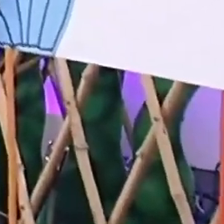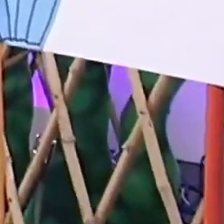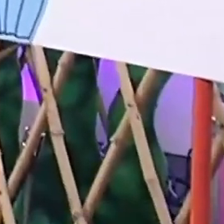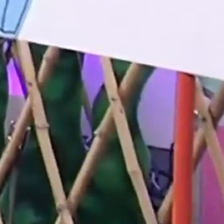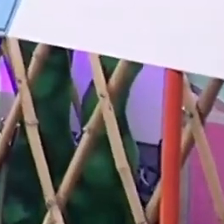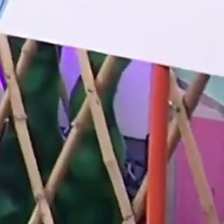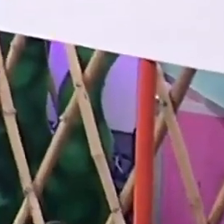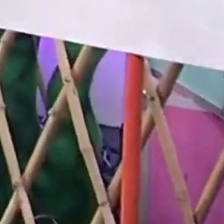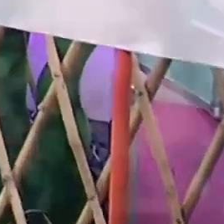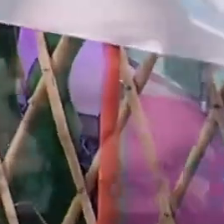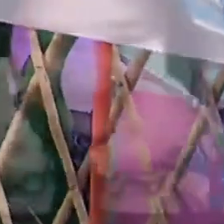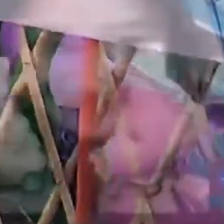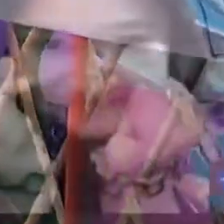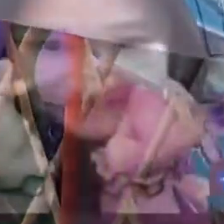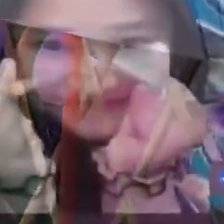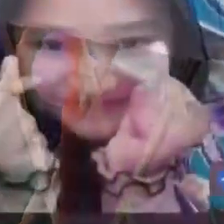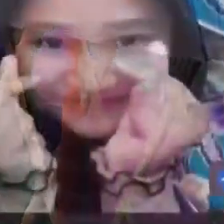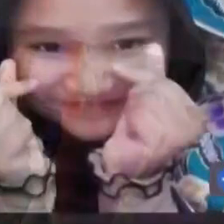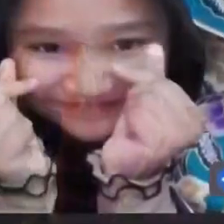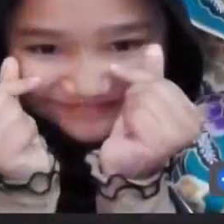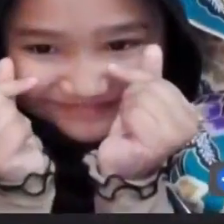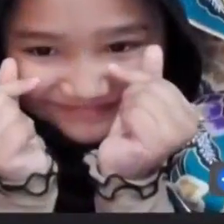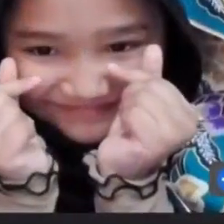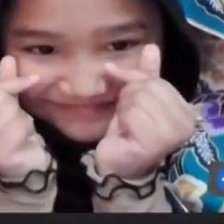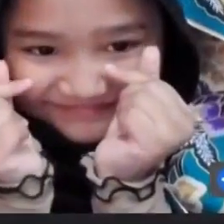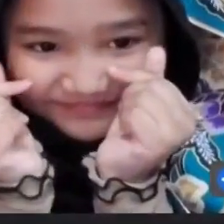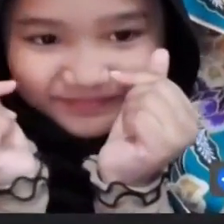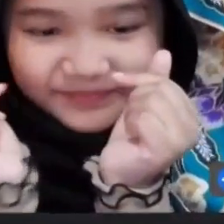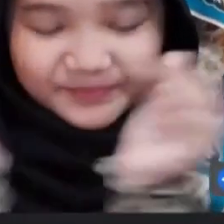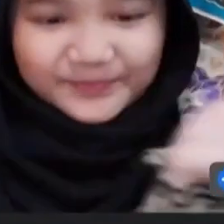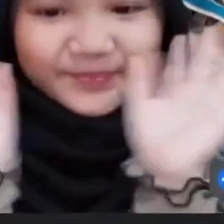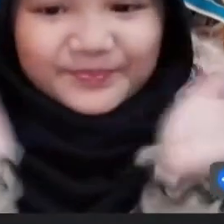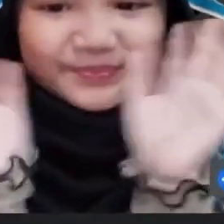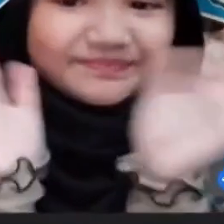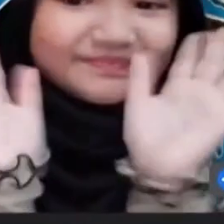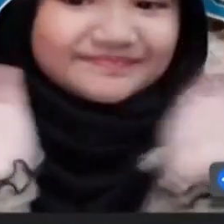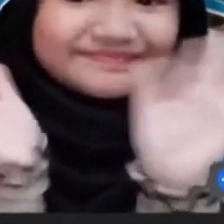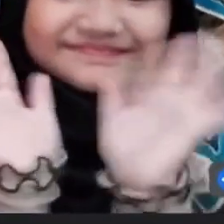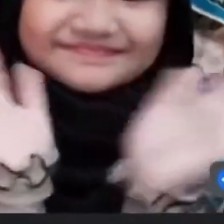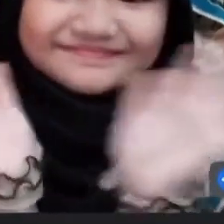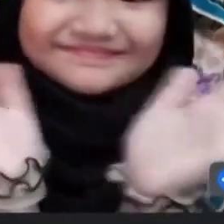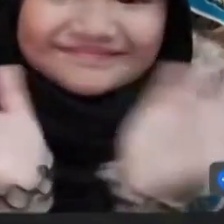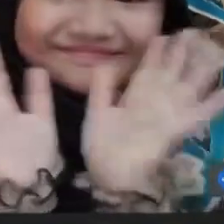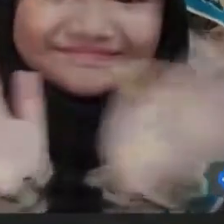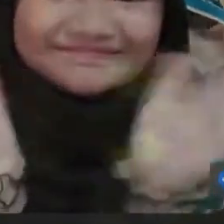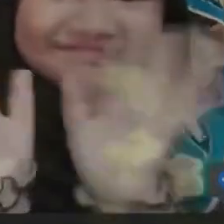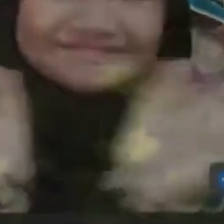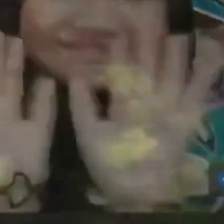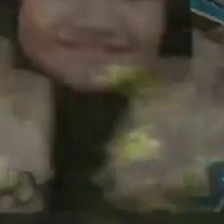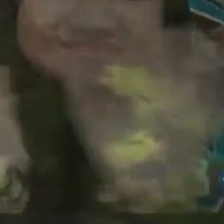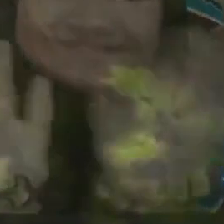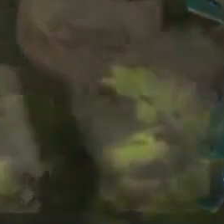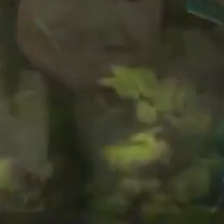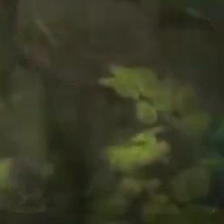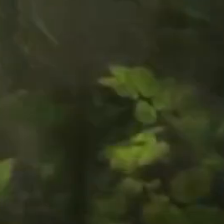Marilah kawan menjaga Adam hutan